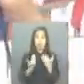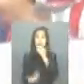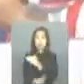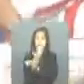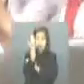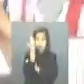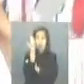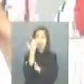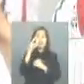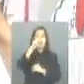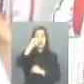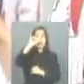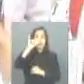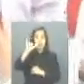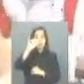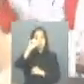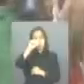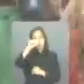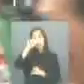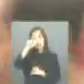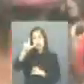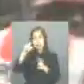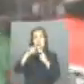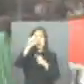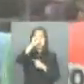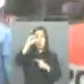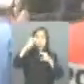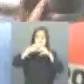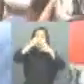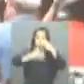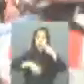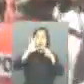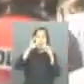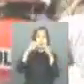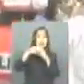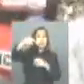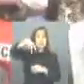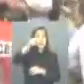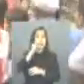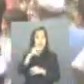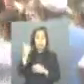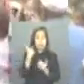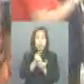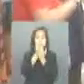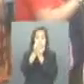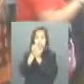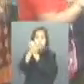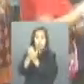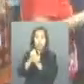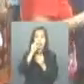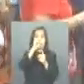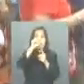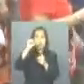าวยิ่งลักษณ์ชินวัตรผู้สมัครส.ส.บัญชีรายชื่อพรรคเพื่อไทยหาเสียงช่วยผู้สมัครหลายเขตในกรุงเทพมหานคร